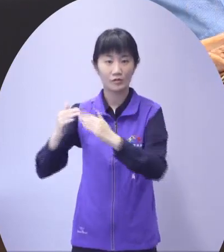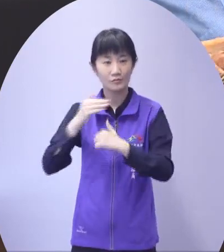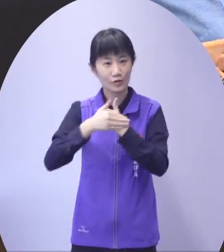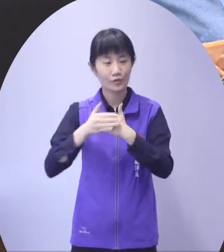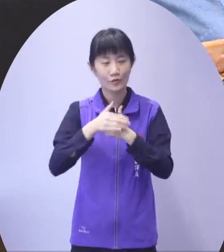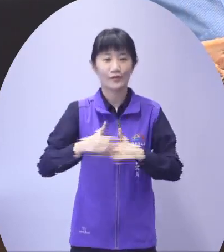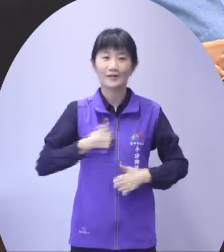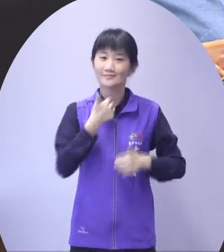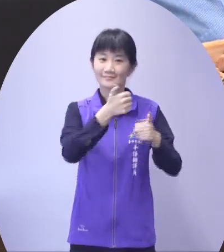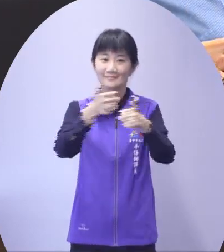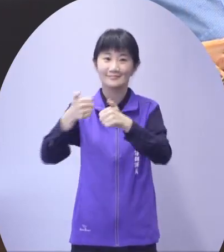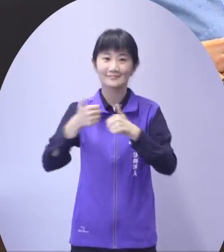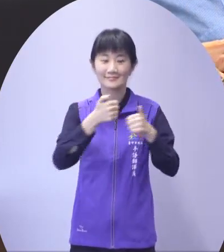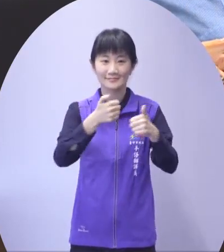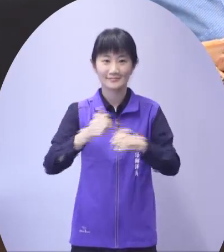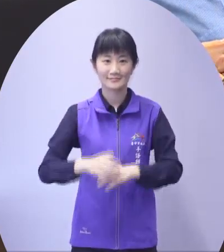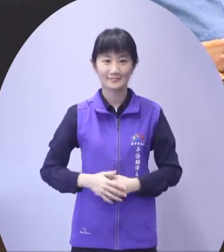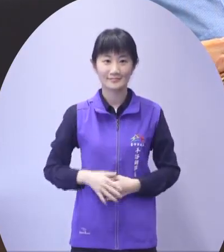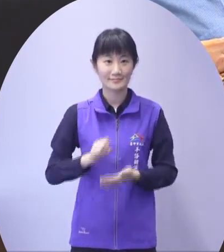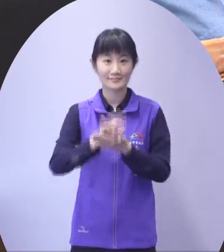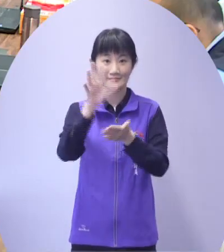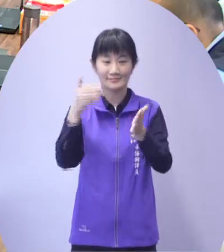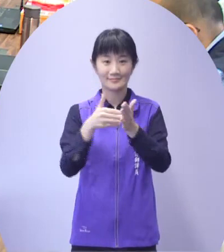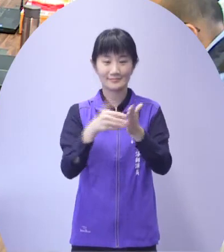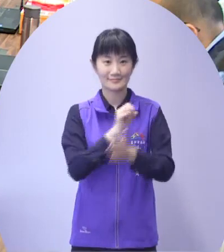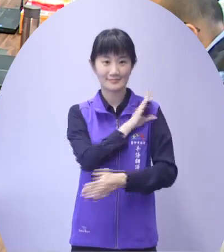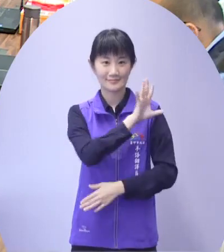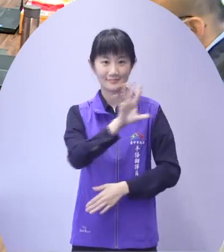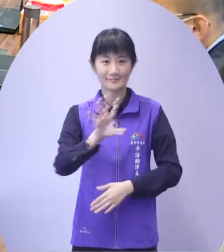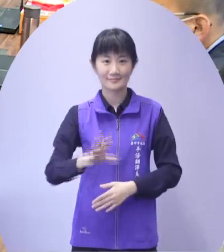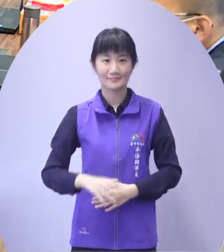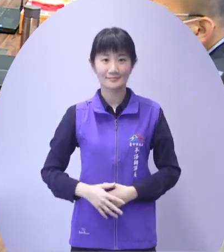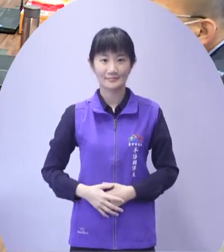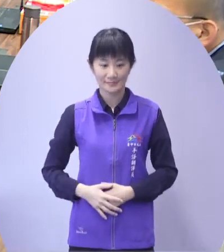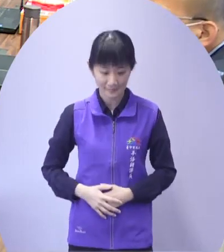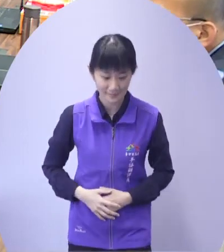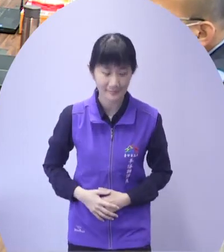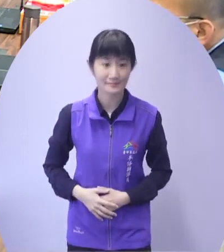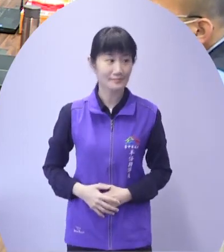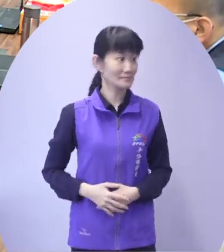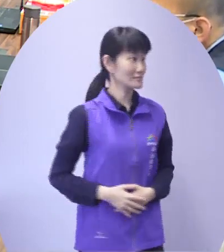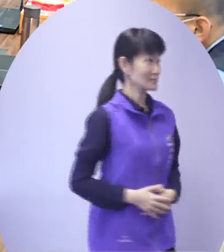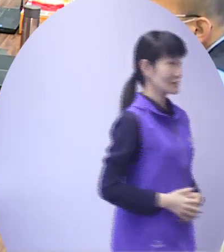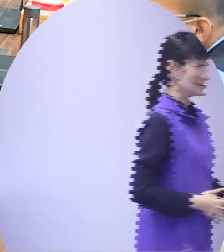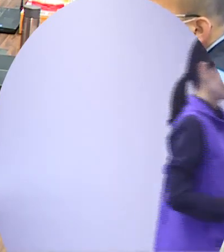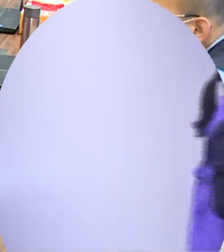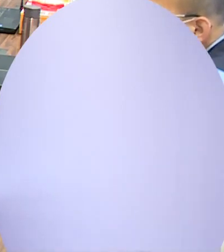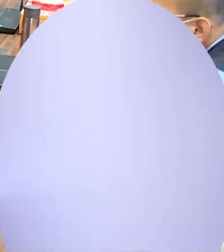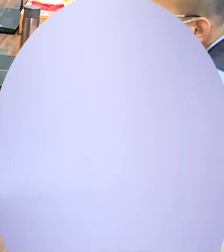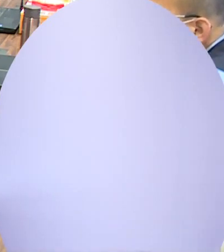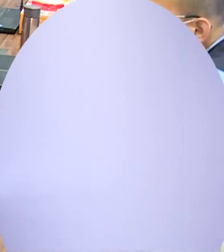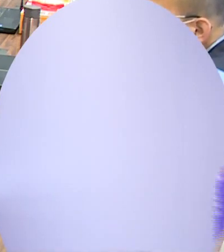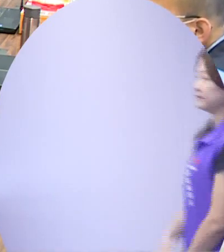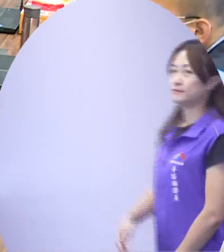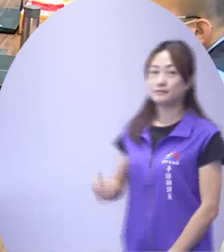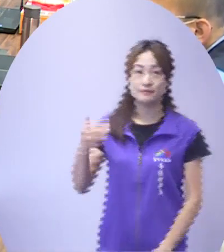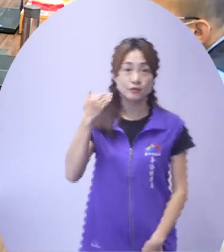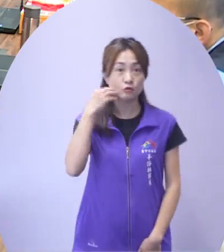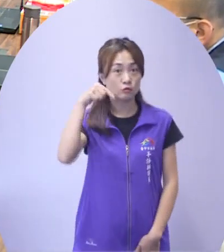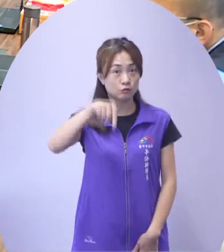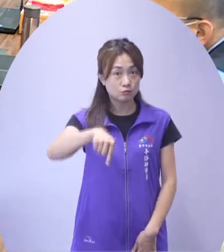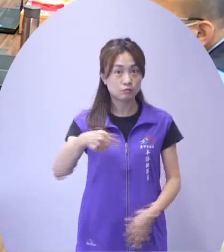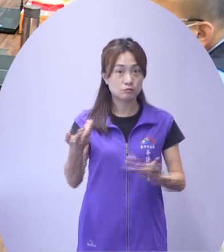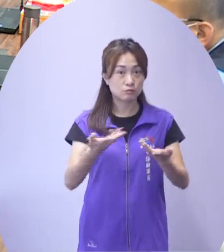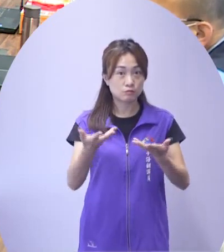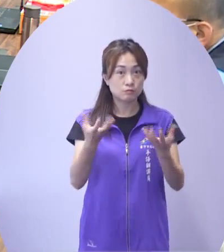谢谢。以上报告完毕。 好，请问大家对于这个法案有没有意见？如果没有的话，那